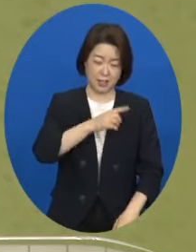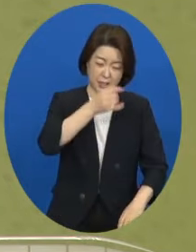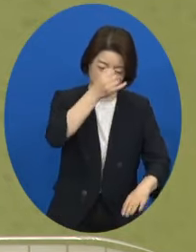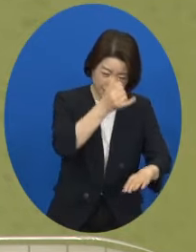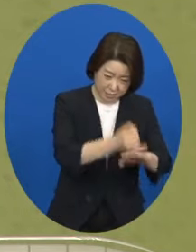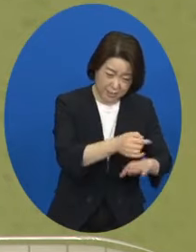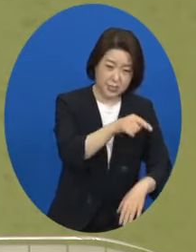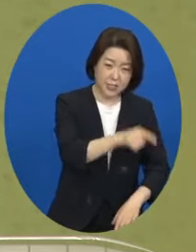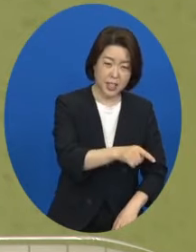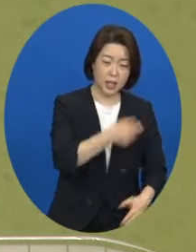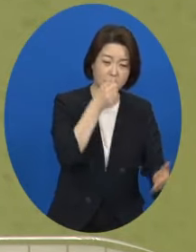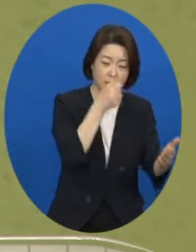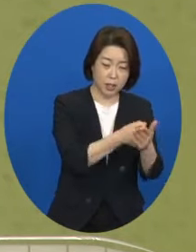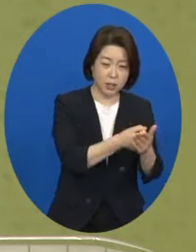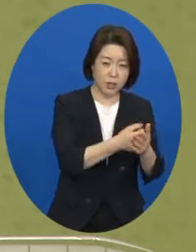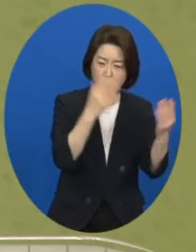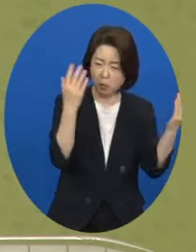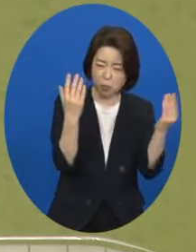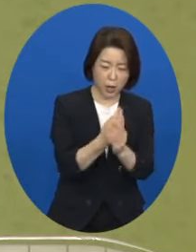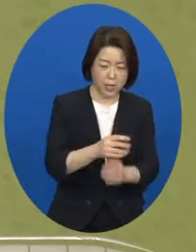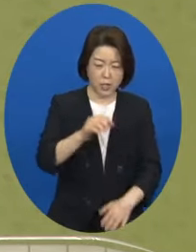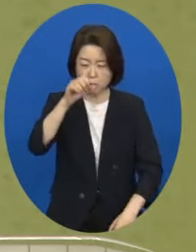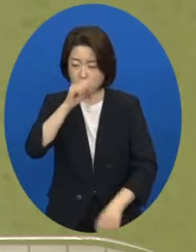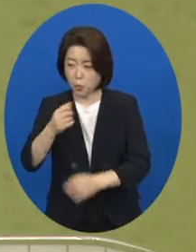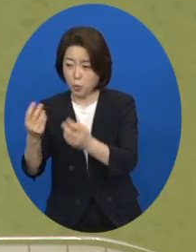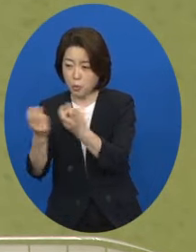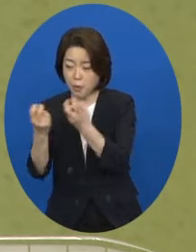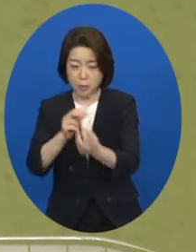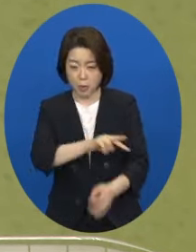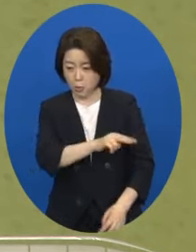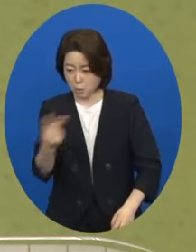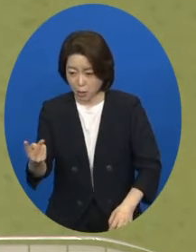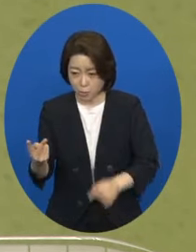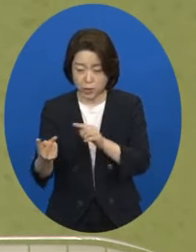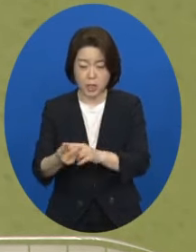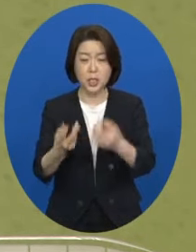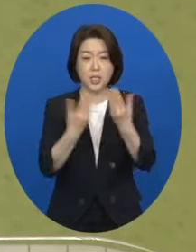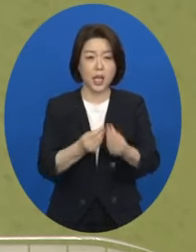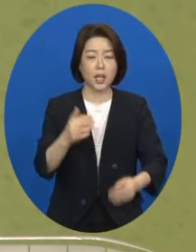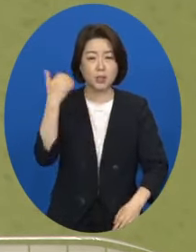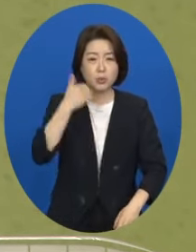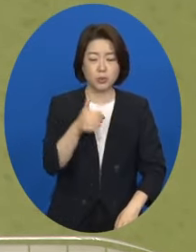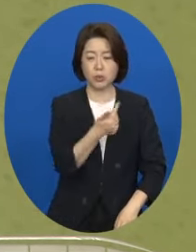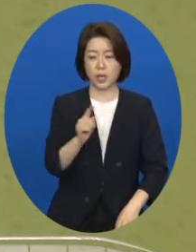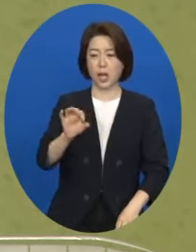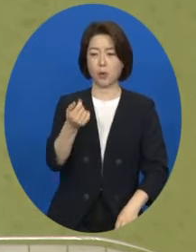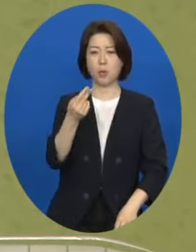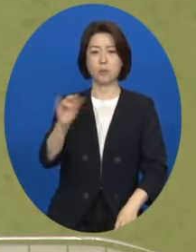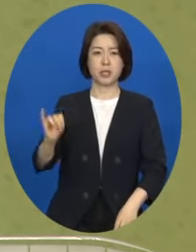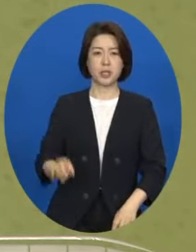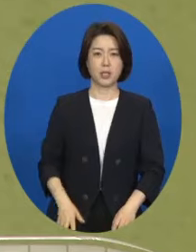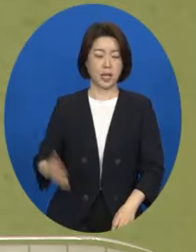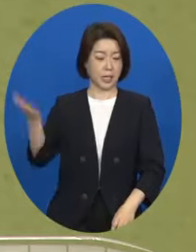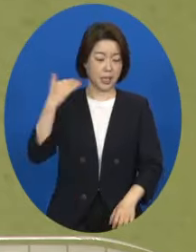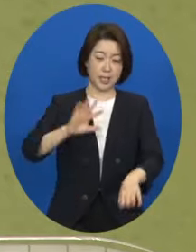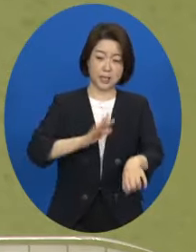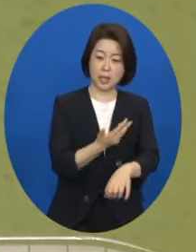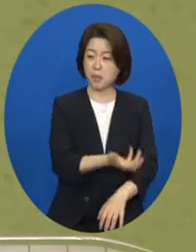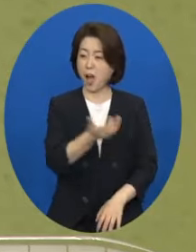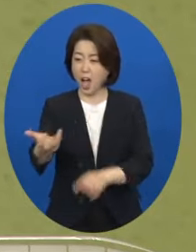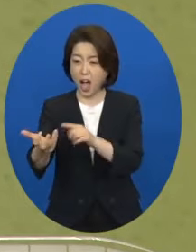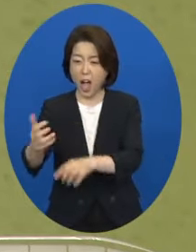완전 최선으로 바꾸신 대표적인 케이스가 바로 이 나오미의 케이스거든요. 지난 과거에 잘못된 결정을 내렸습니다.